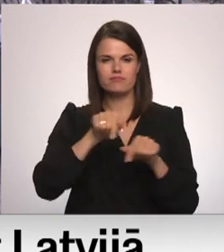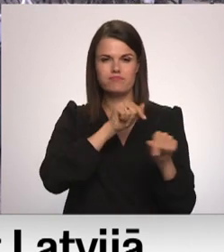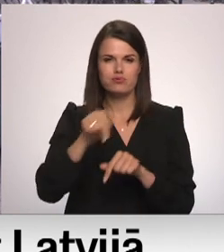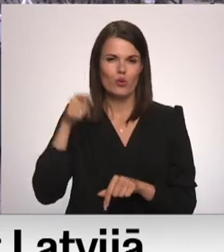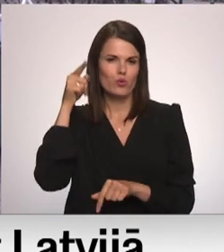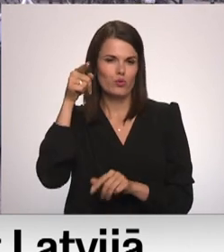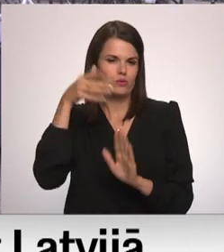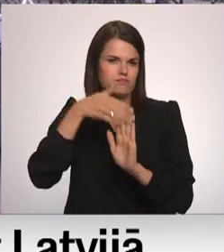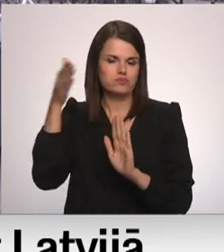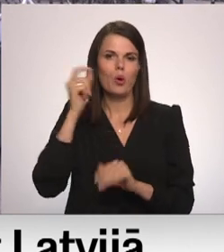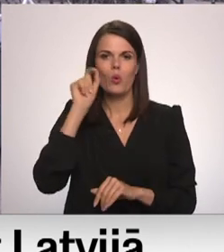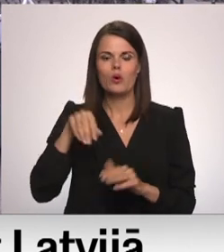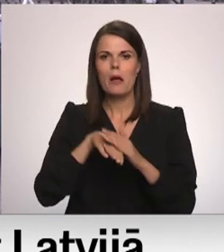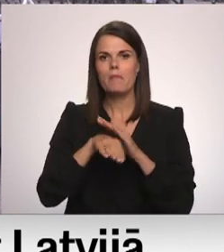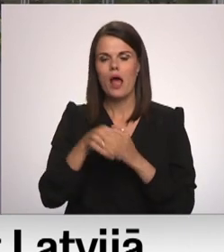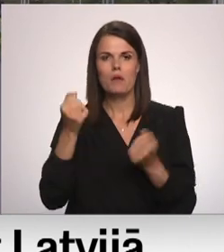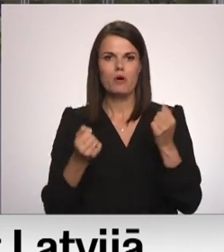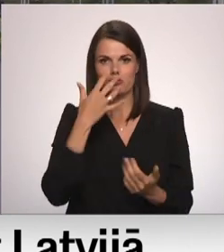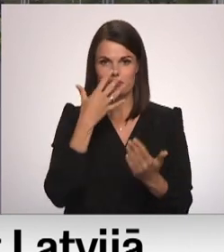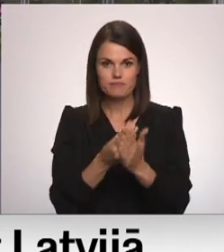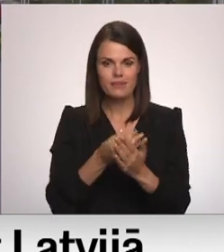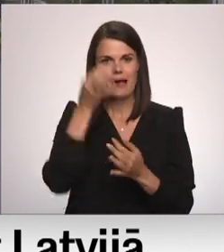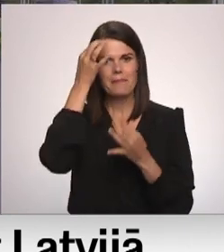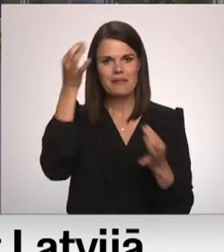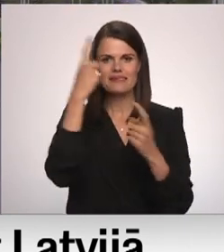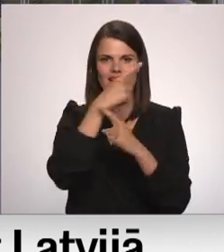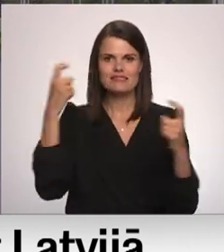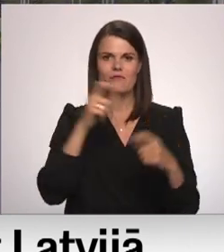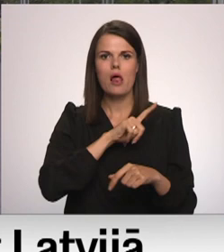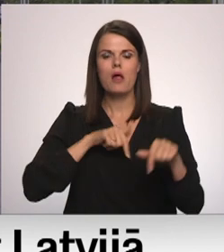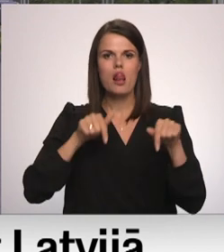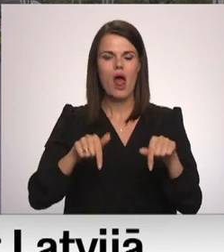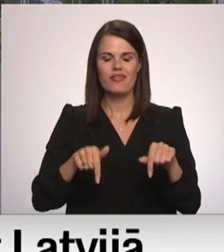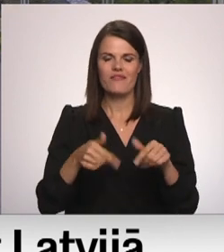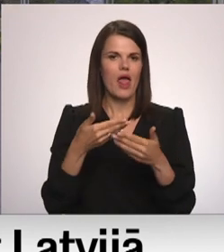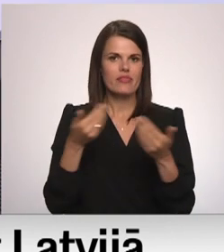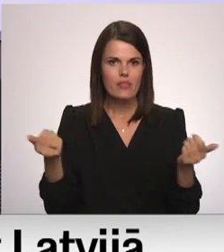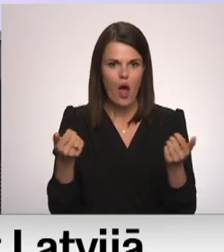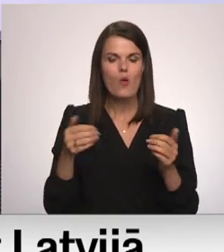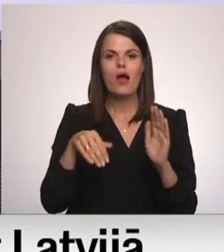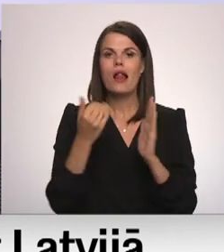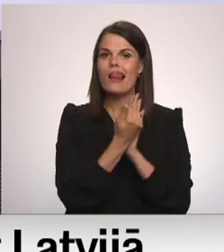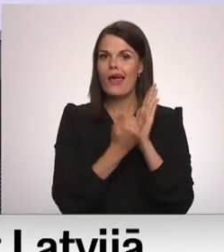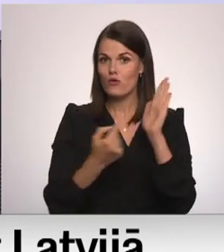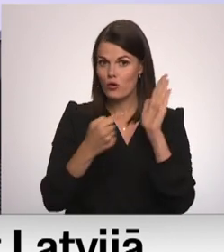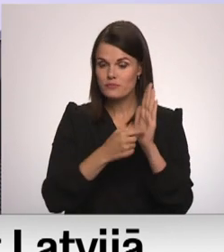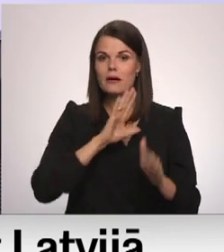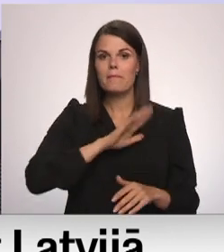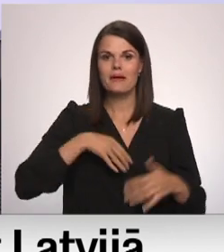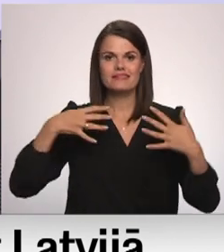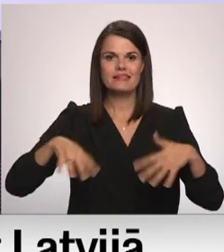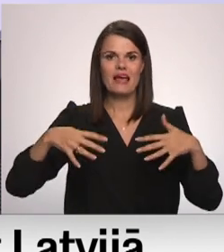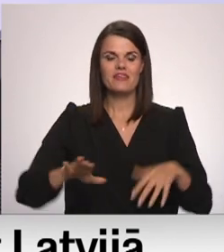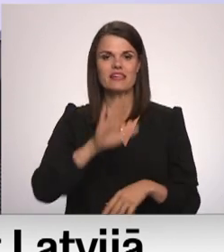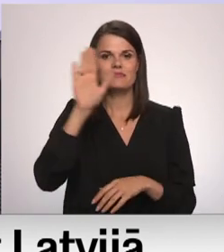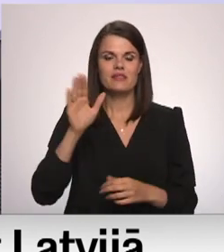tūkstoši Ukrainas bēgļu ar savām mašīnām. Precīzas statistikas Latvijā par šiem datiem nav. Likums paredz, ka pēc 90